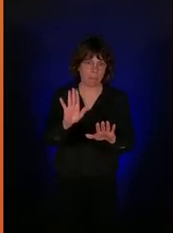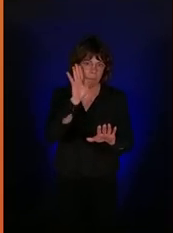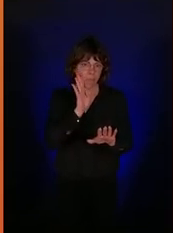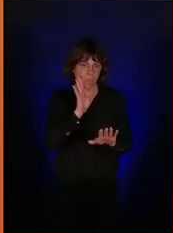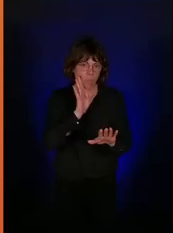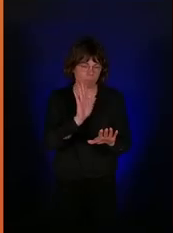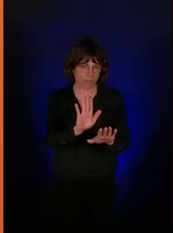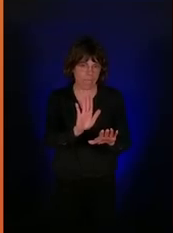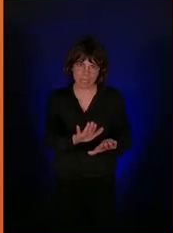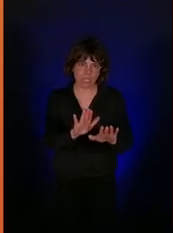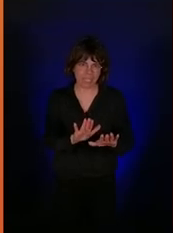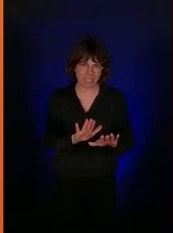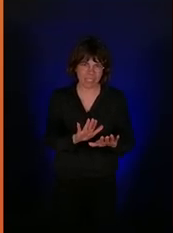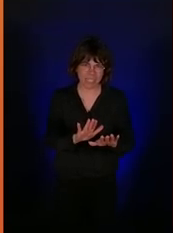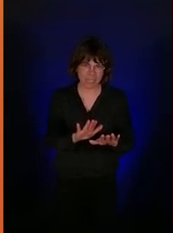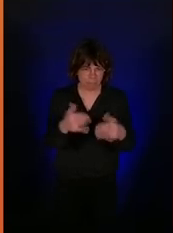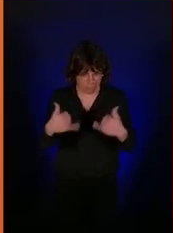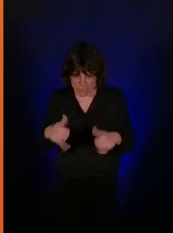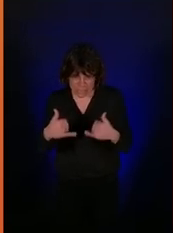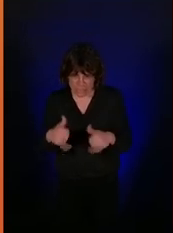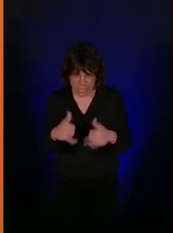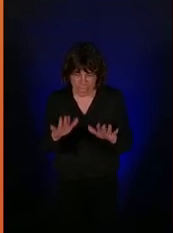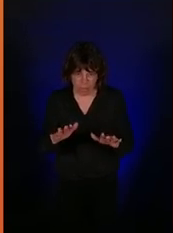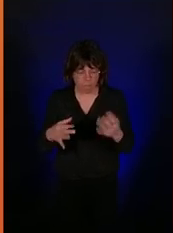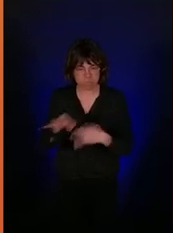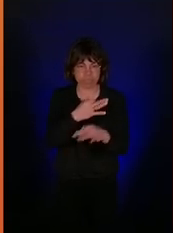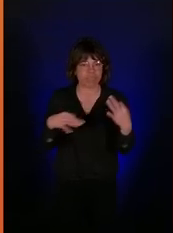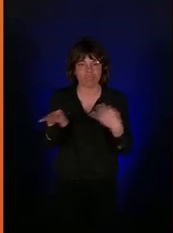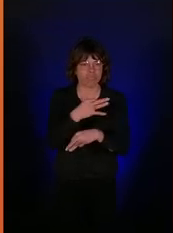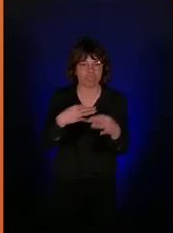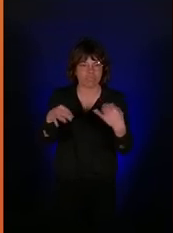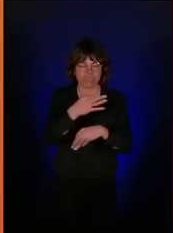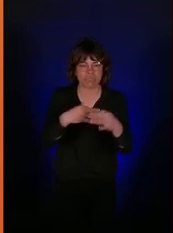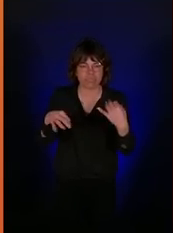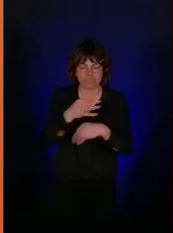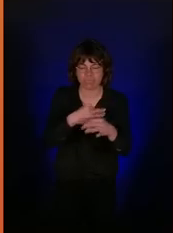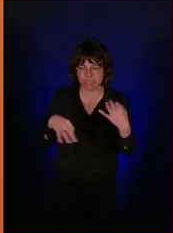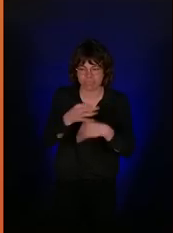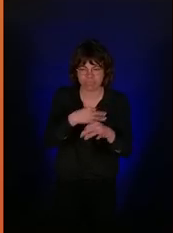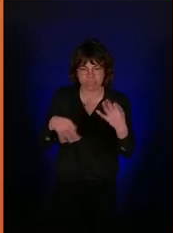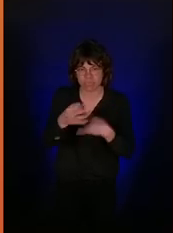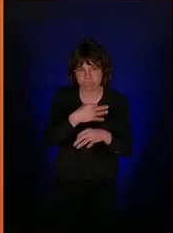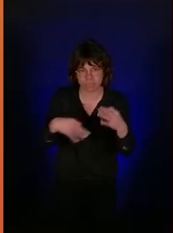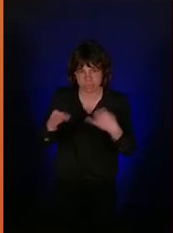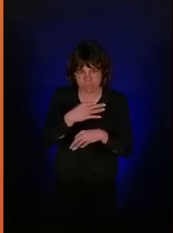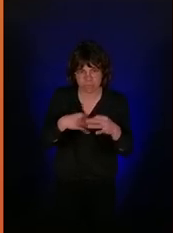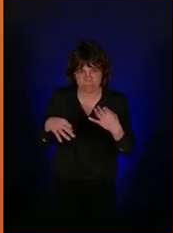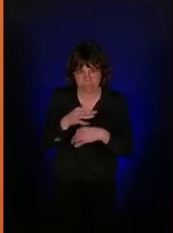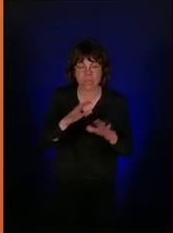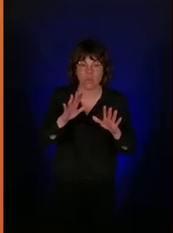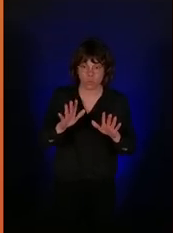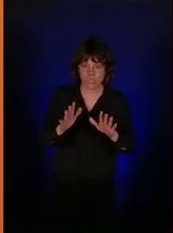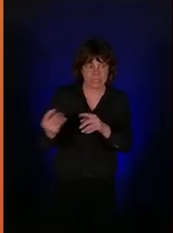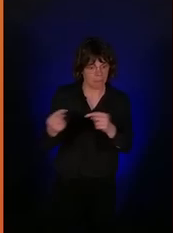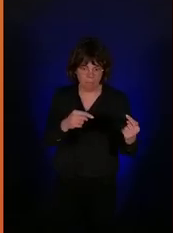S'il vous plaît, les camarades, rappelez, le congrès n'est pas fini. Le rappelez congrès fait que commencer. Que nous débattons vendredi. Bien sûr de notre activité